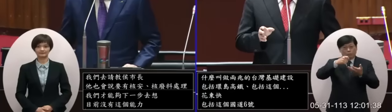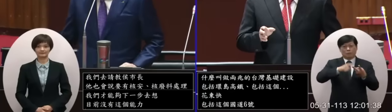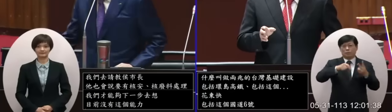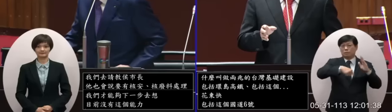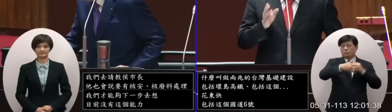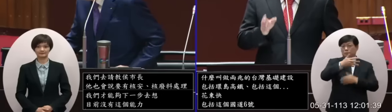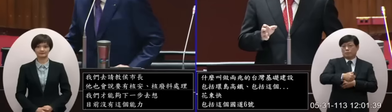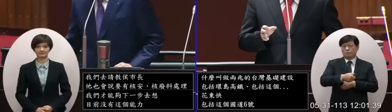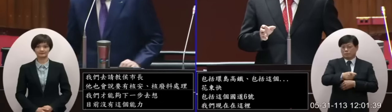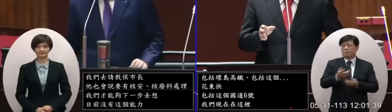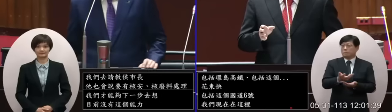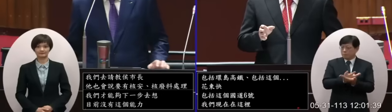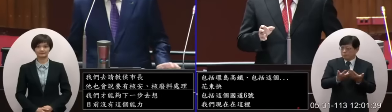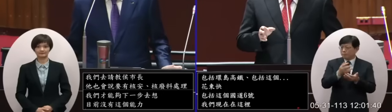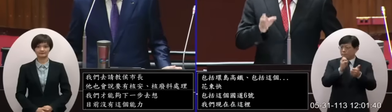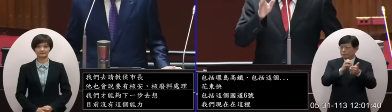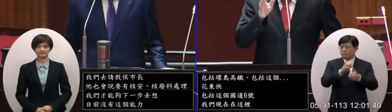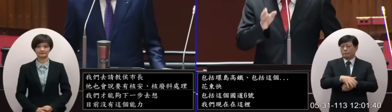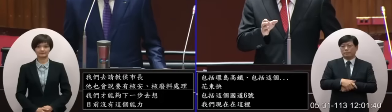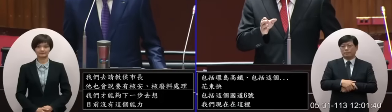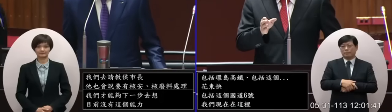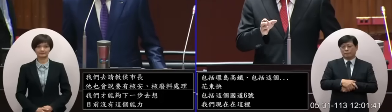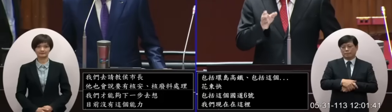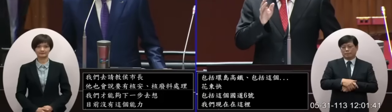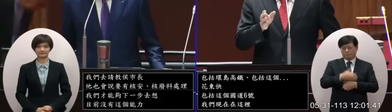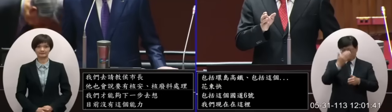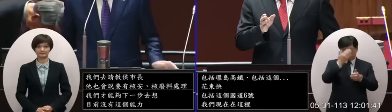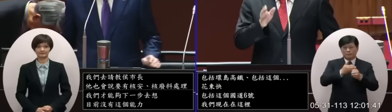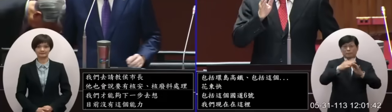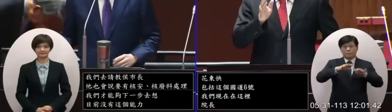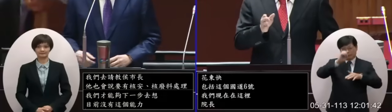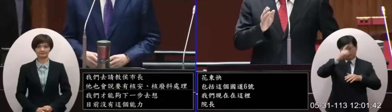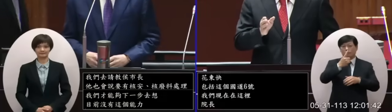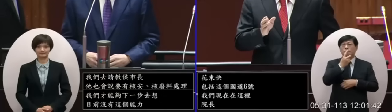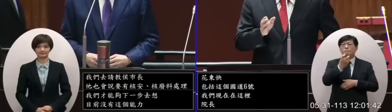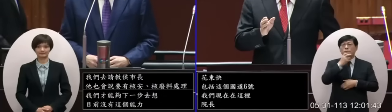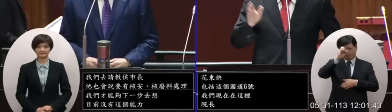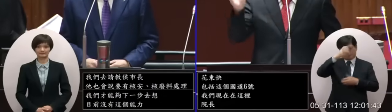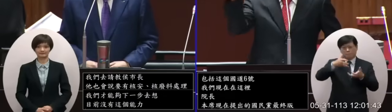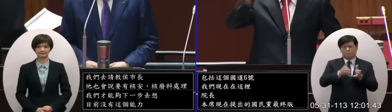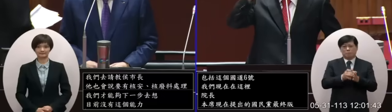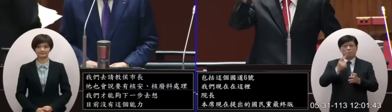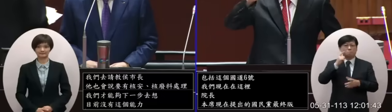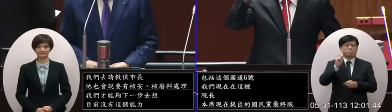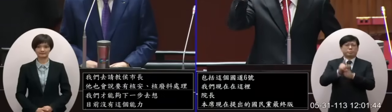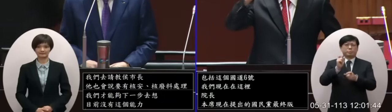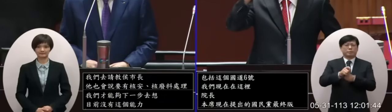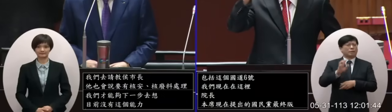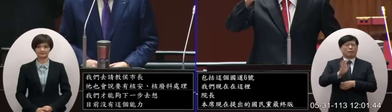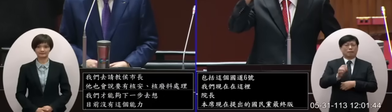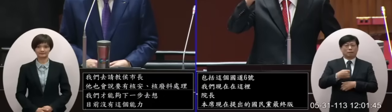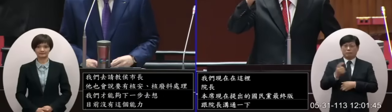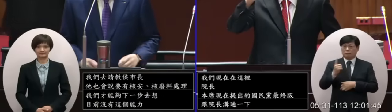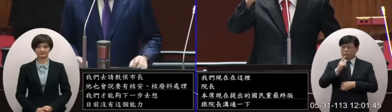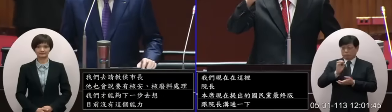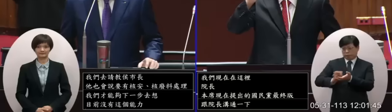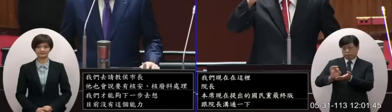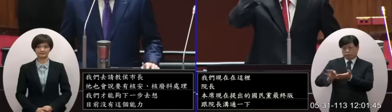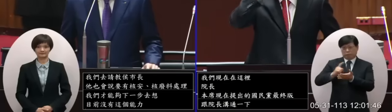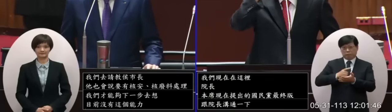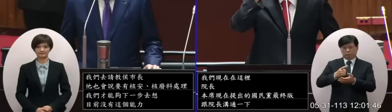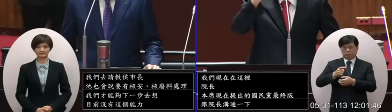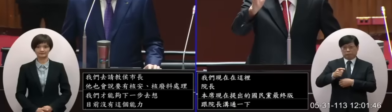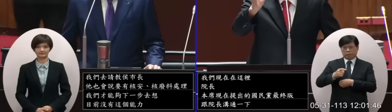长沟通一下，请民进党中央党部不要再造谣，没有什么2兆前坑法